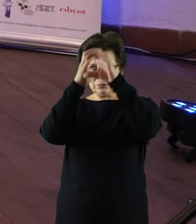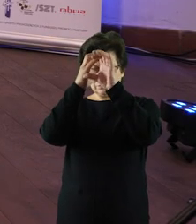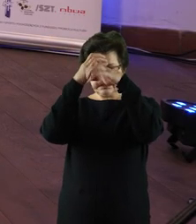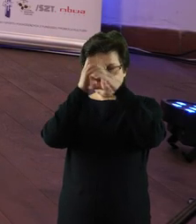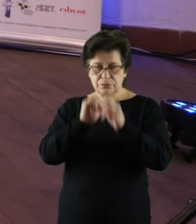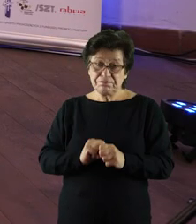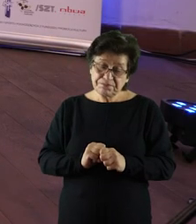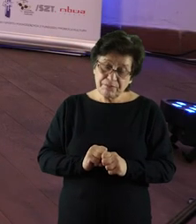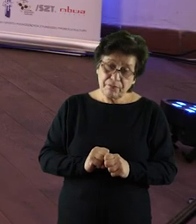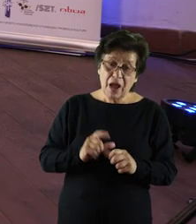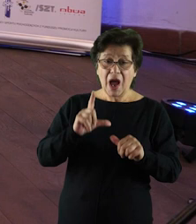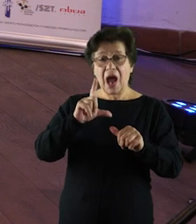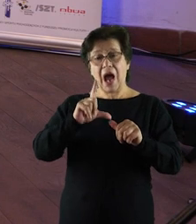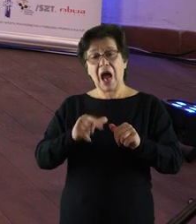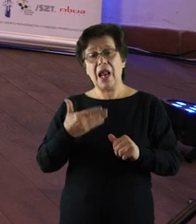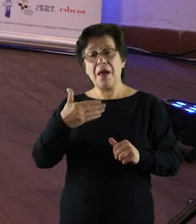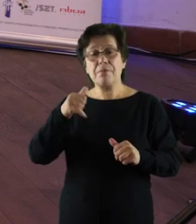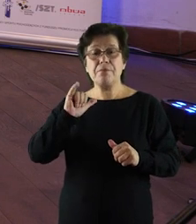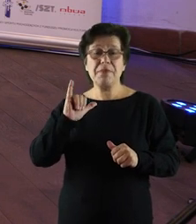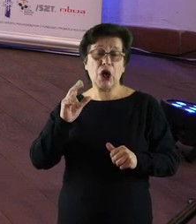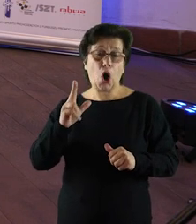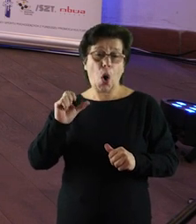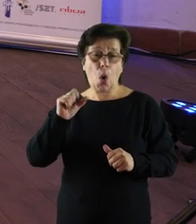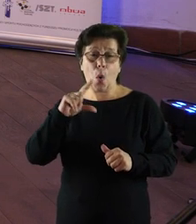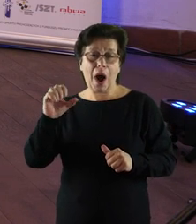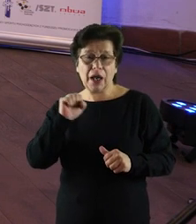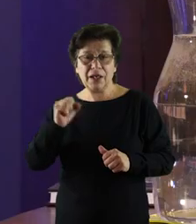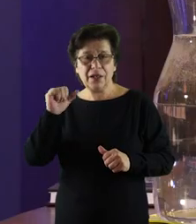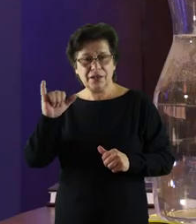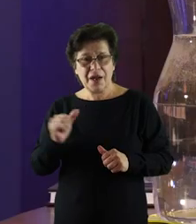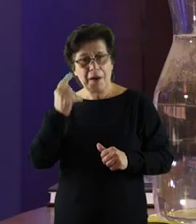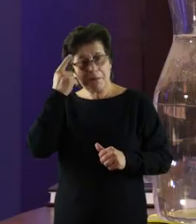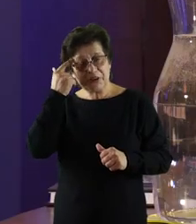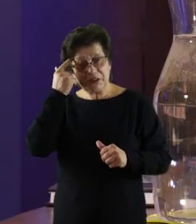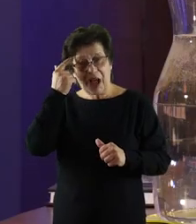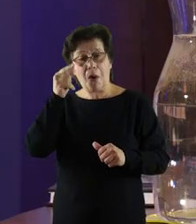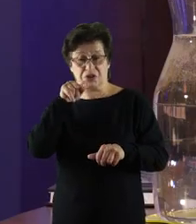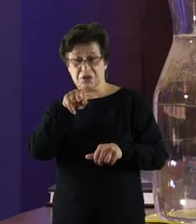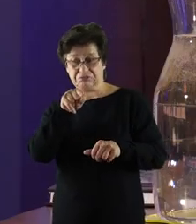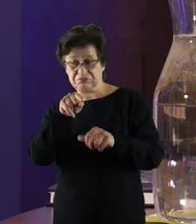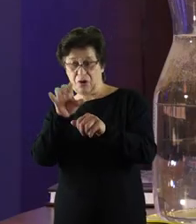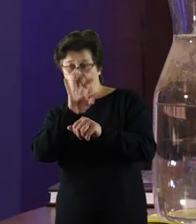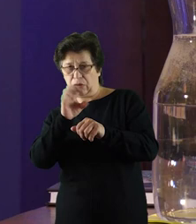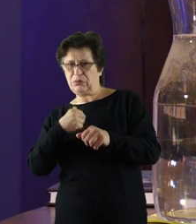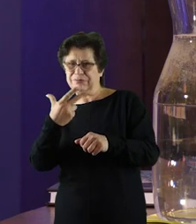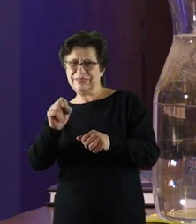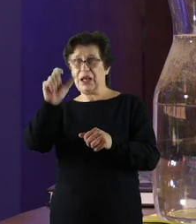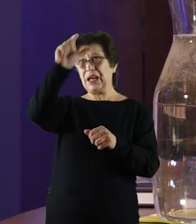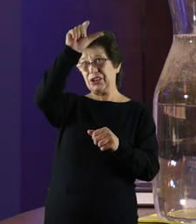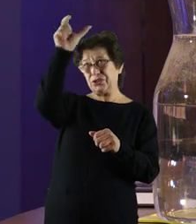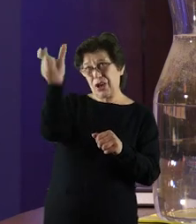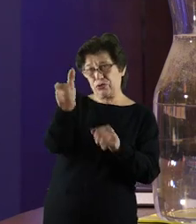Mikołaj podejrzeć swoją koleżankę z pierwszego piętra, tę gwiazdę, która tam sobie spokojnie